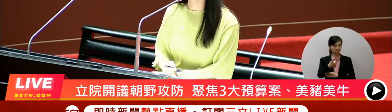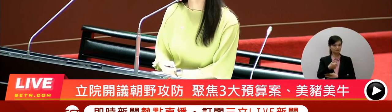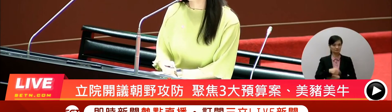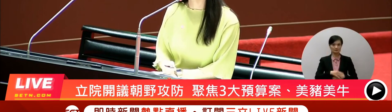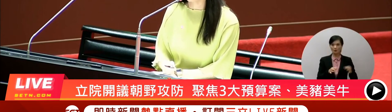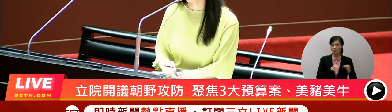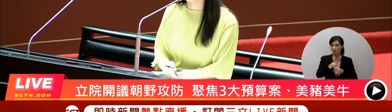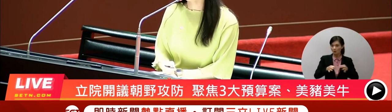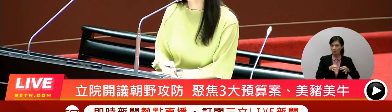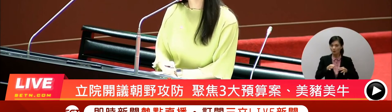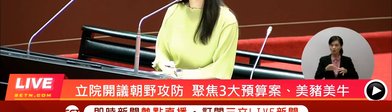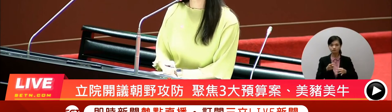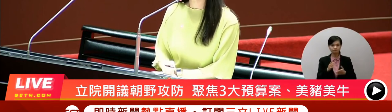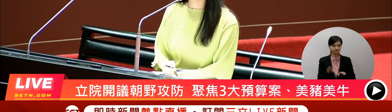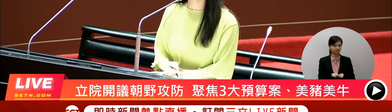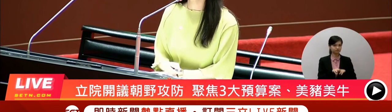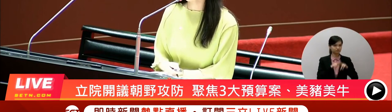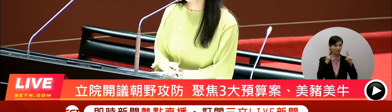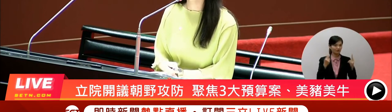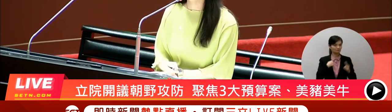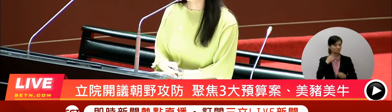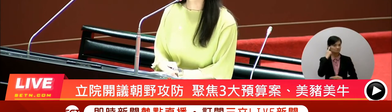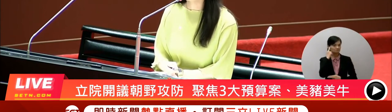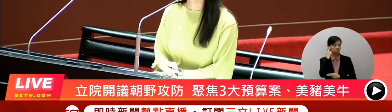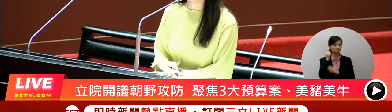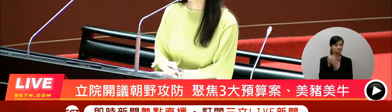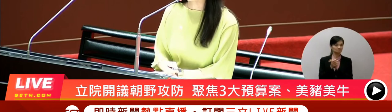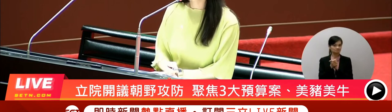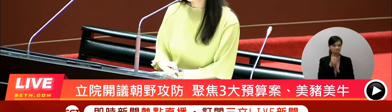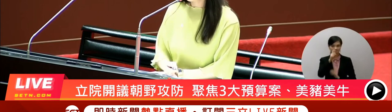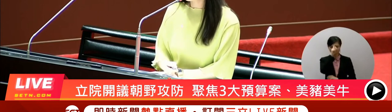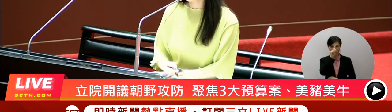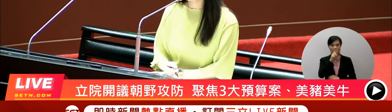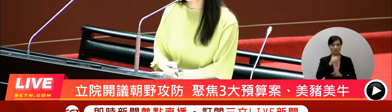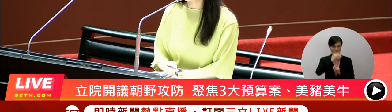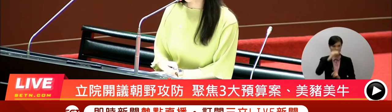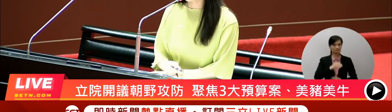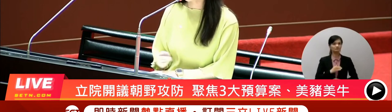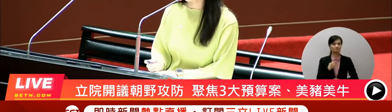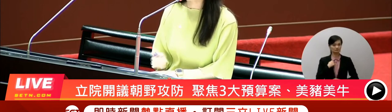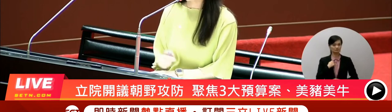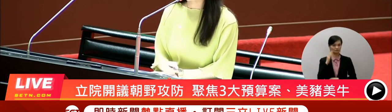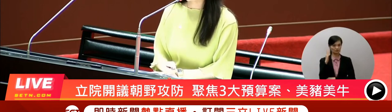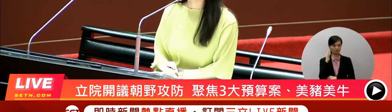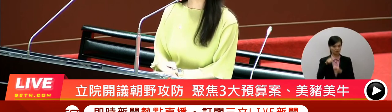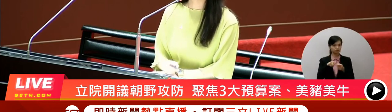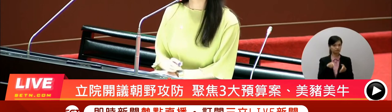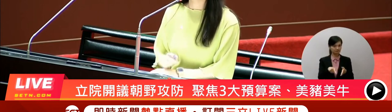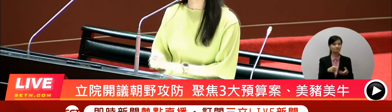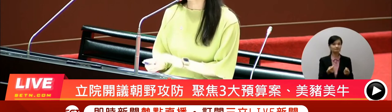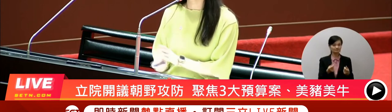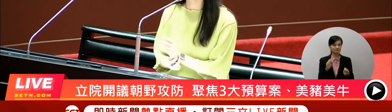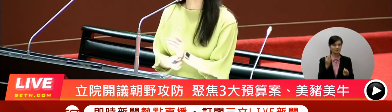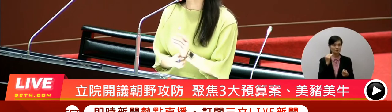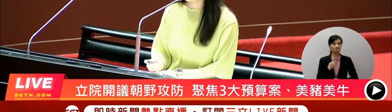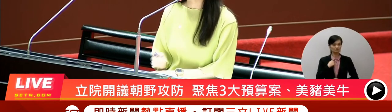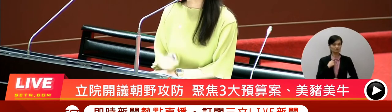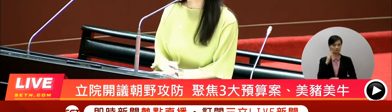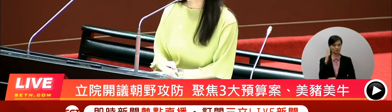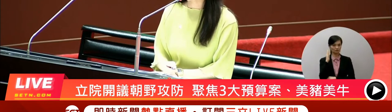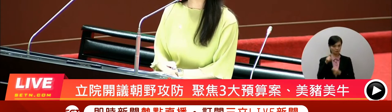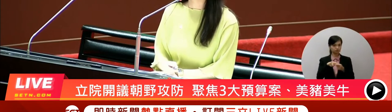高度的期待，那这个也是我们现在政府努力的方向。可是同时呢，也做了另外一个民调，就是说如果拿美猪来交